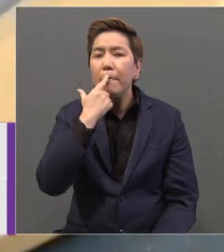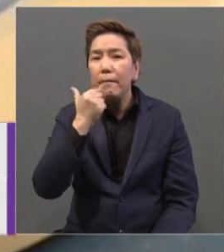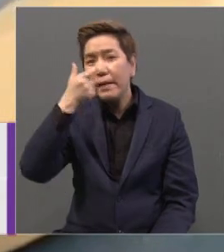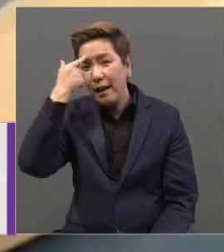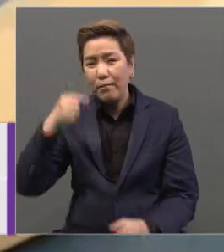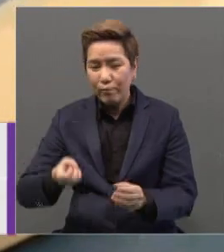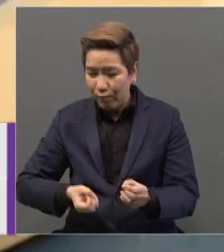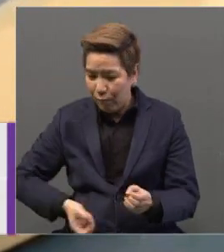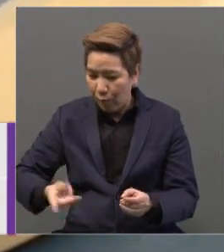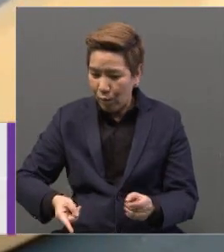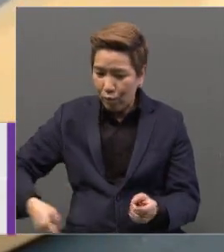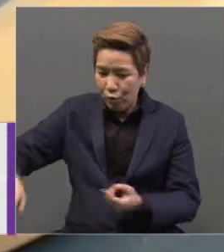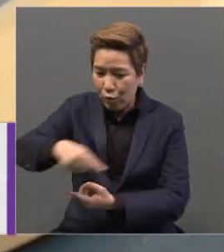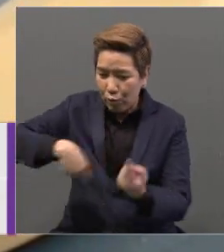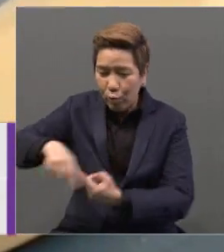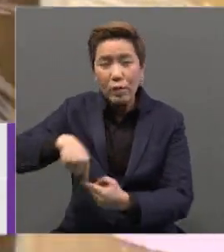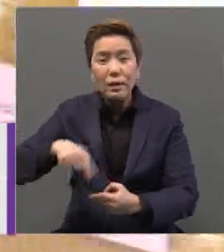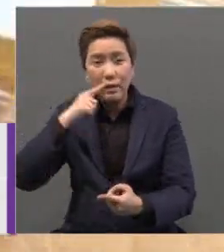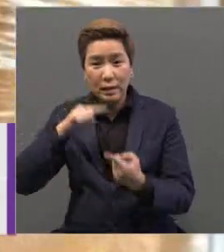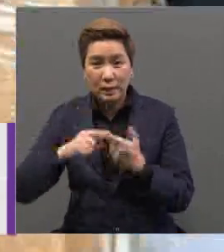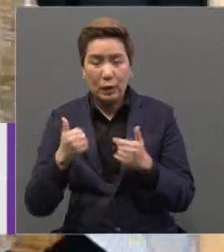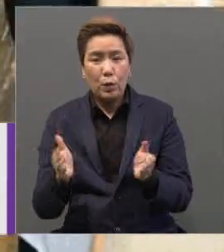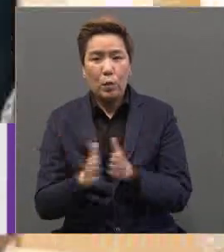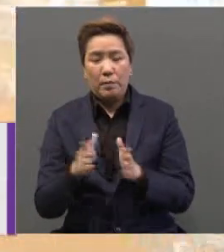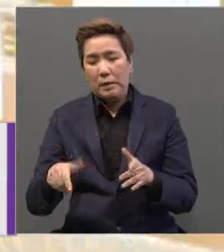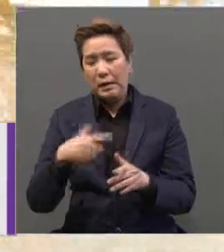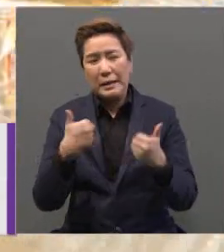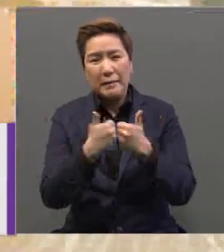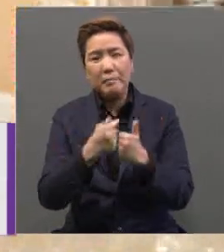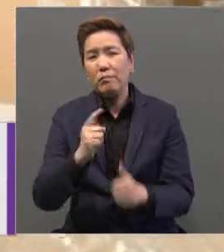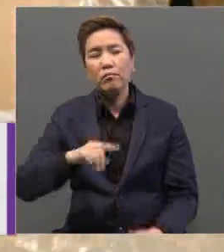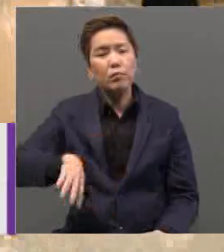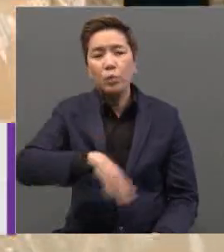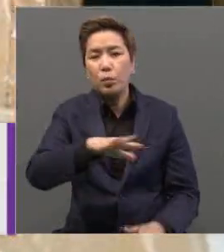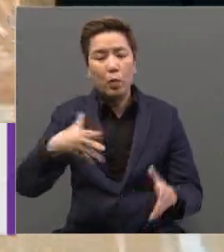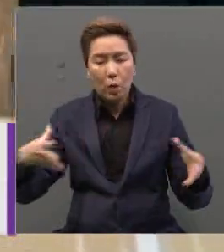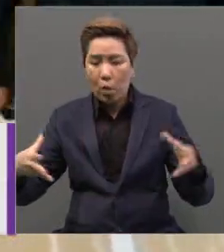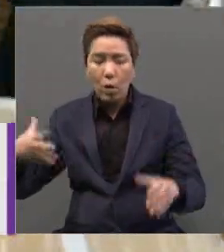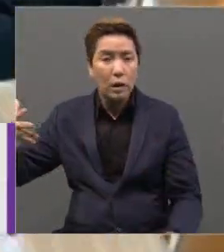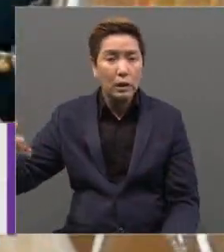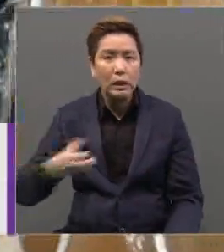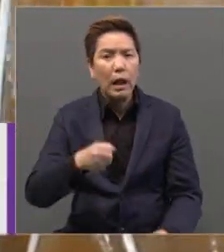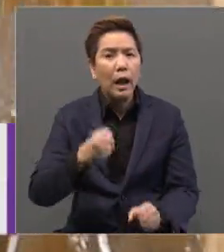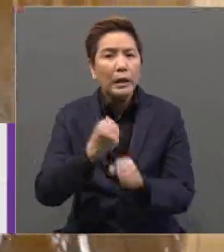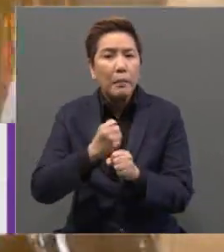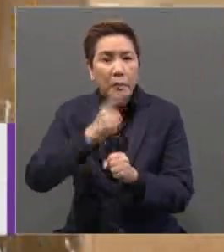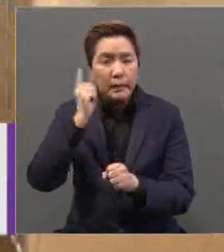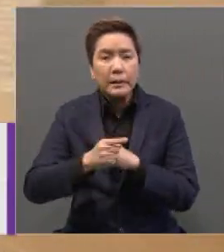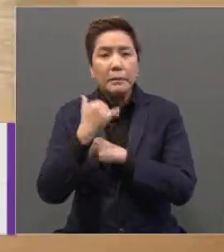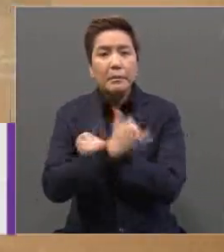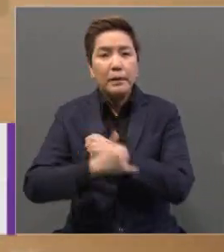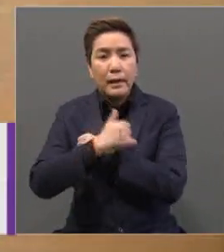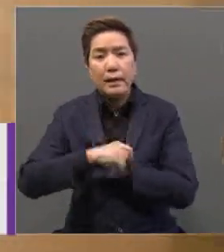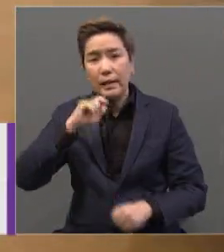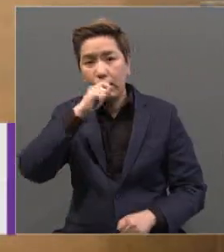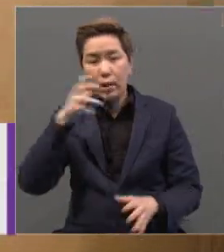ครื่องรวมไปถึงส่วนประกอบเครื่องเล่นเกมอีก1จำนวน1ชิ้นทั้งหมดเนี่ยมีแหล่งผลิตจากไต้หวันและถูก